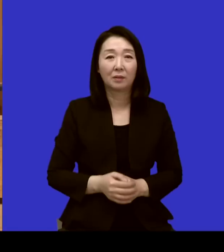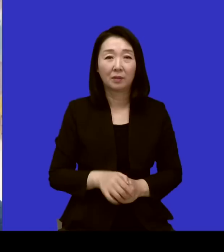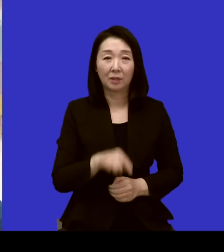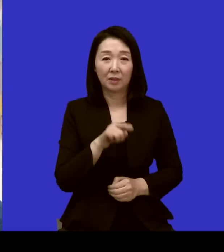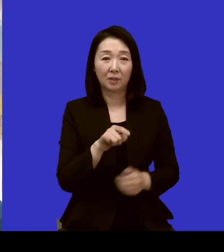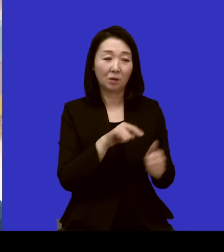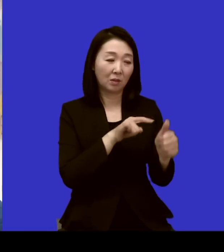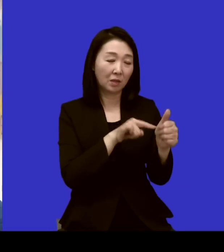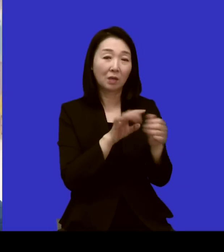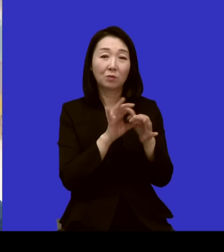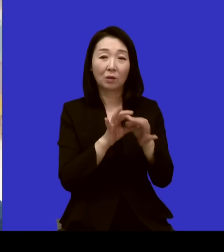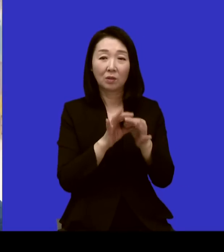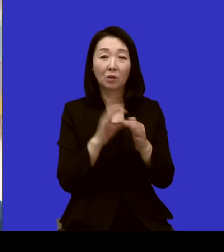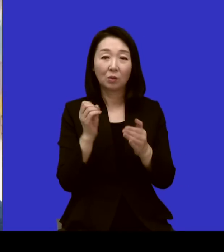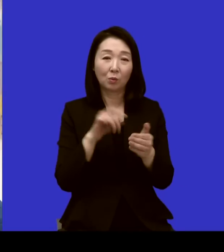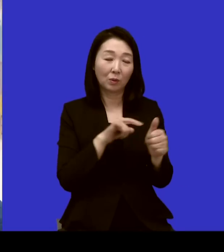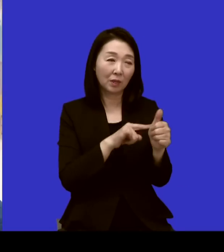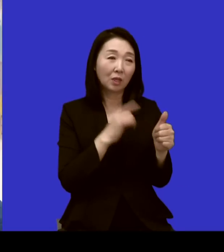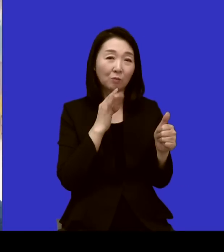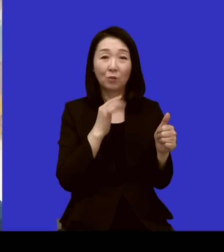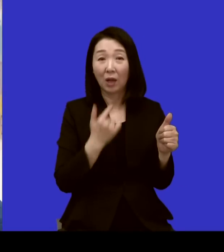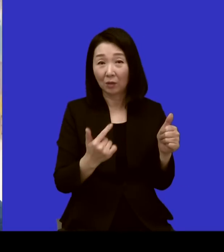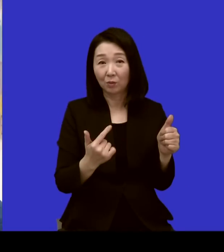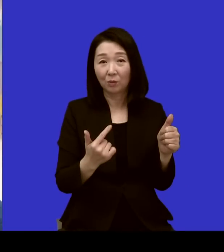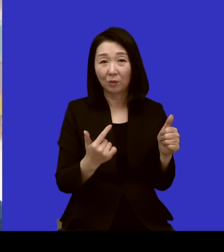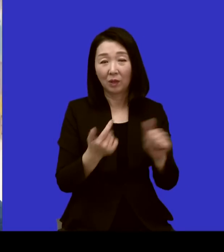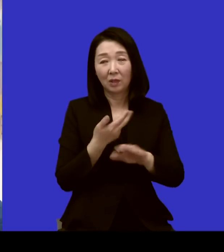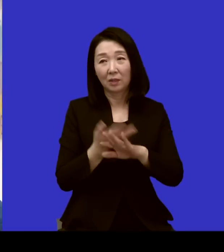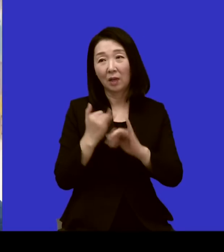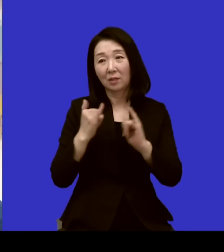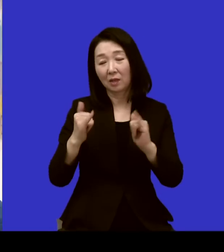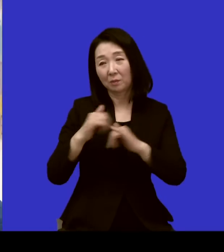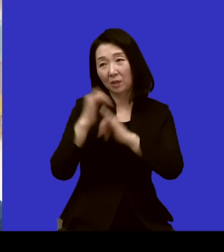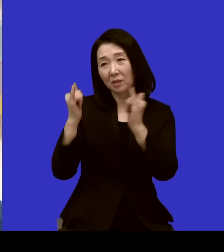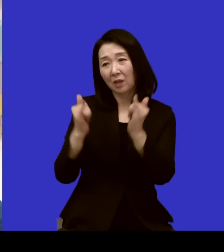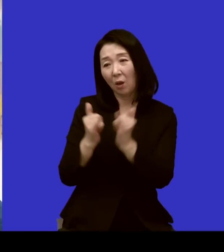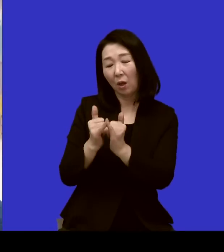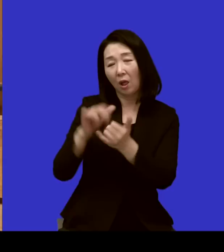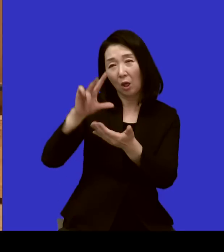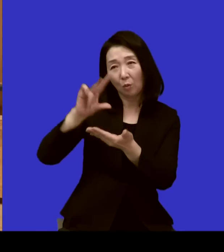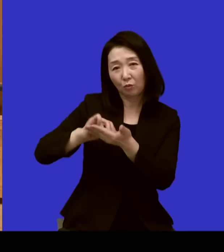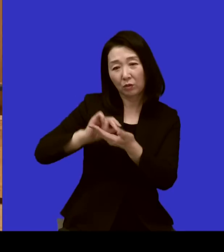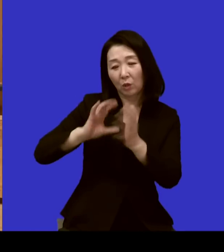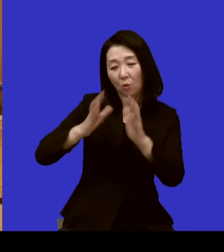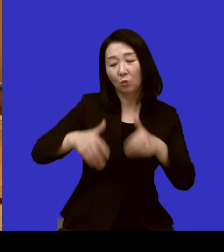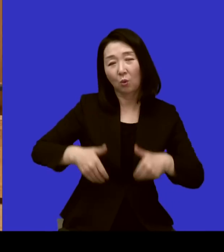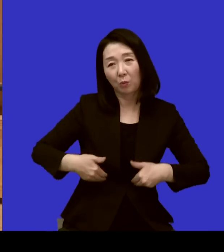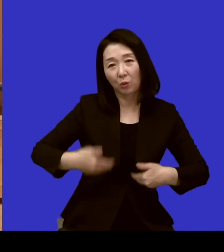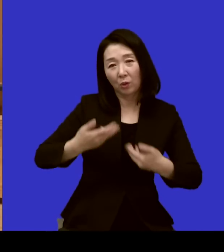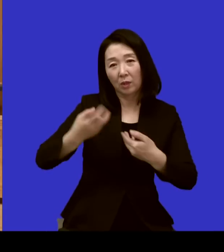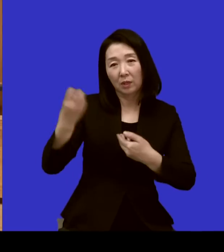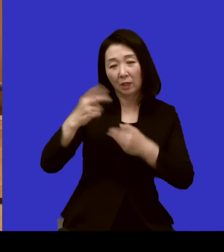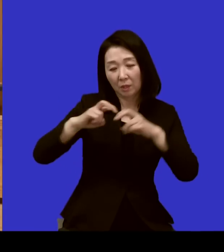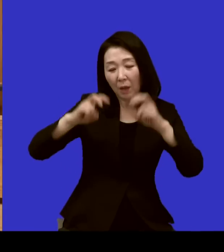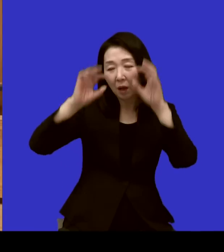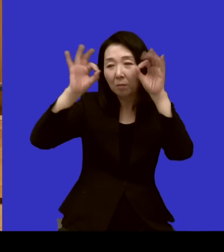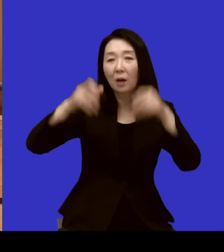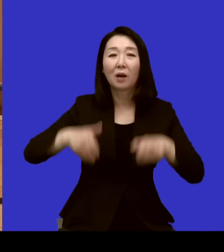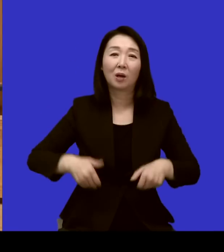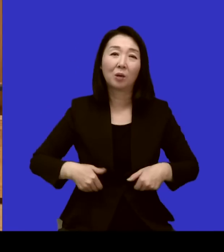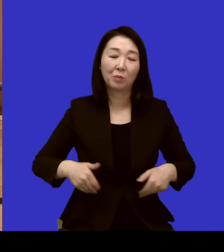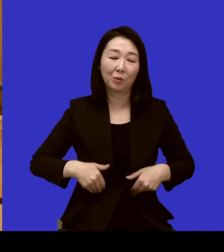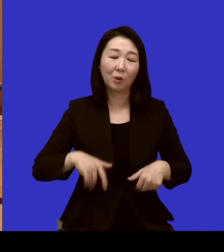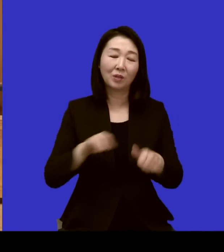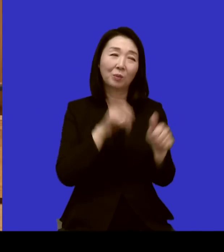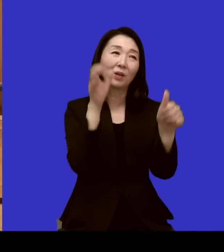아마 작가님을 통해서 또 작가님뿐만 아니라 많은 분들이 이것을 사회와 공론화시켜서 우리가 그것을 들여다볼 수 있게끔 하실 아주 특별한